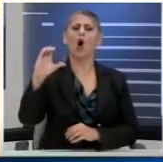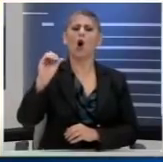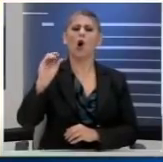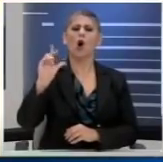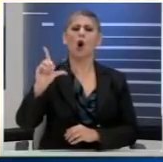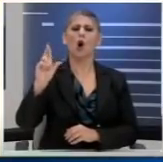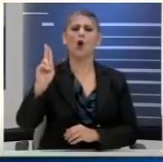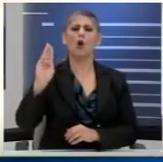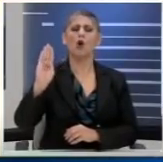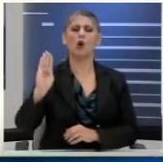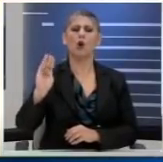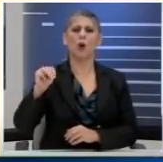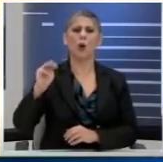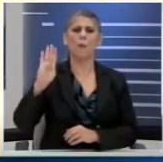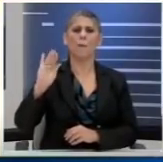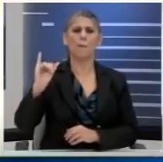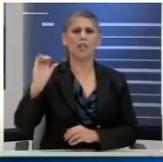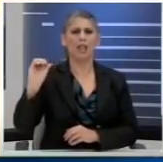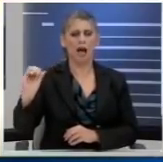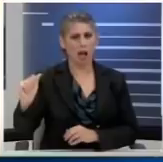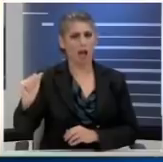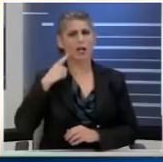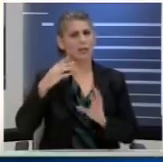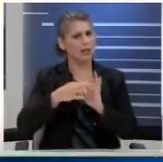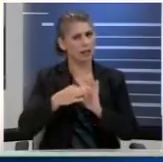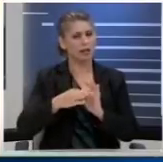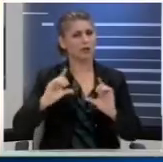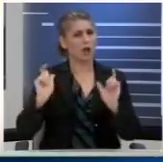συνεργάζεται με το Εθνικό Μετσόβιο Πολυτεχνείο.